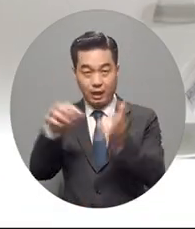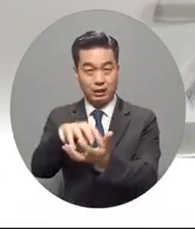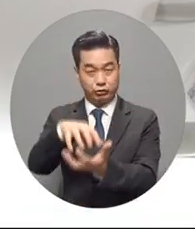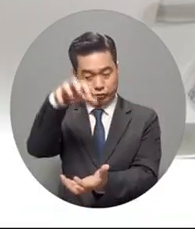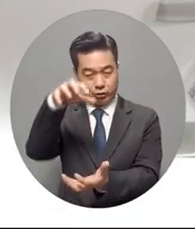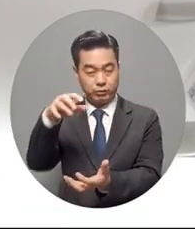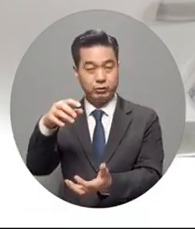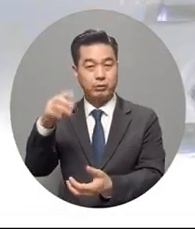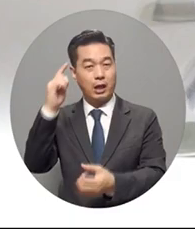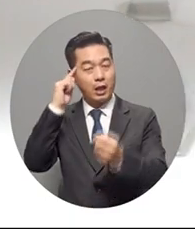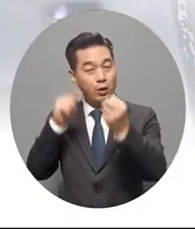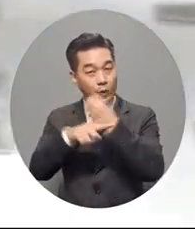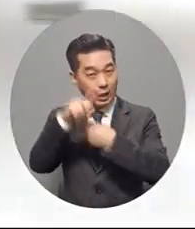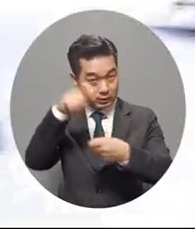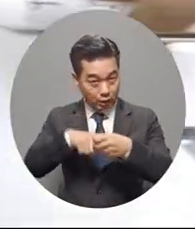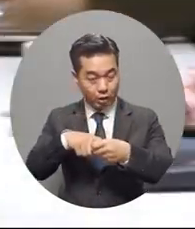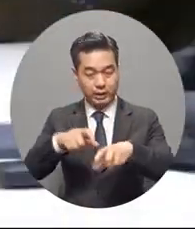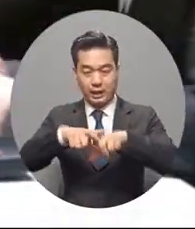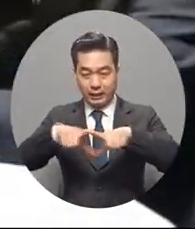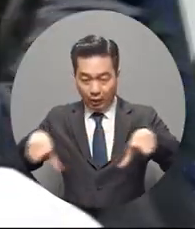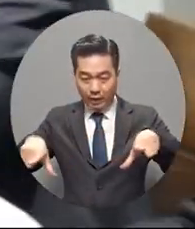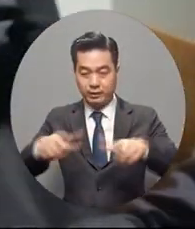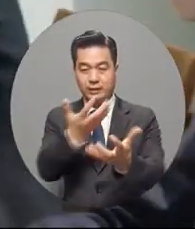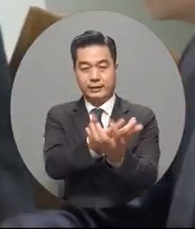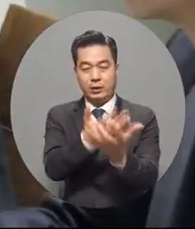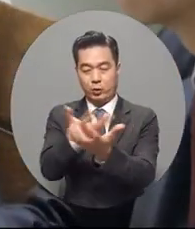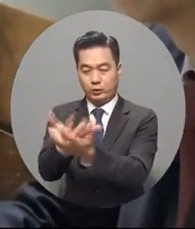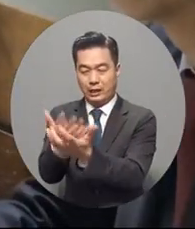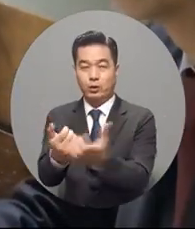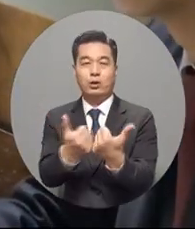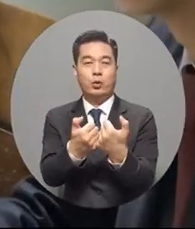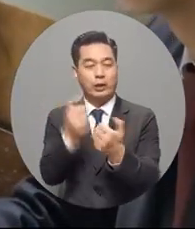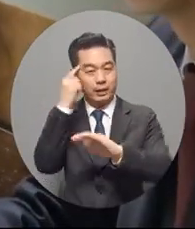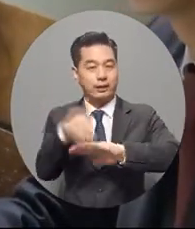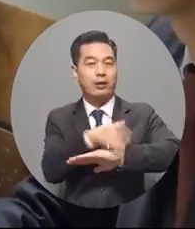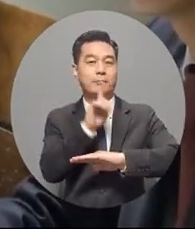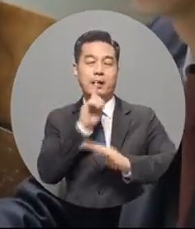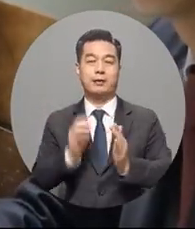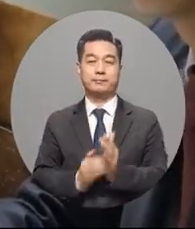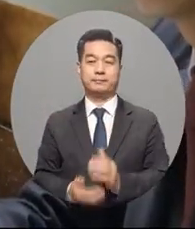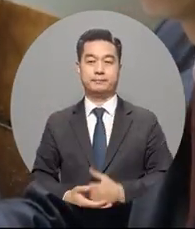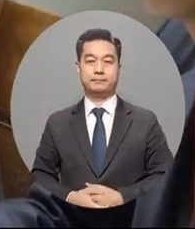과학적이고 객관적 자료에 대해 논의할 예정이라고 밝혔습니다. MBC 뉴스 박소희입니다.